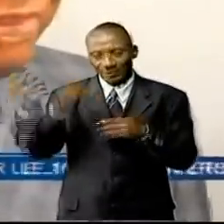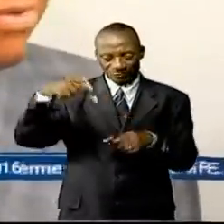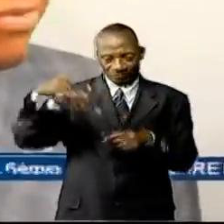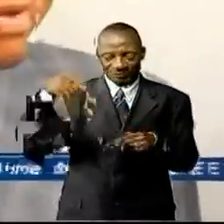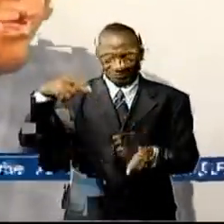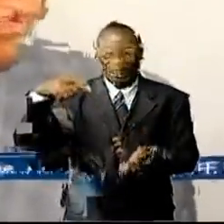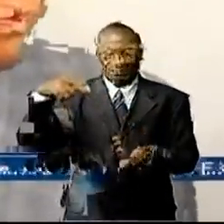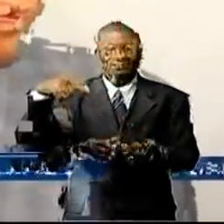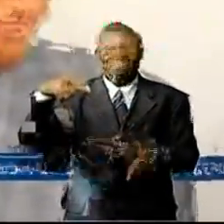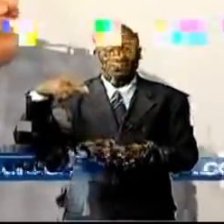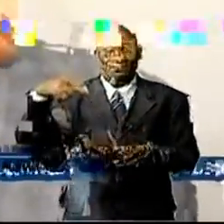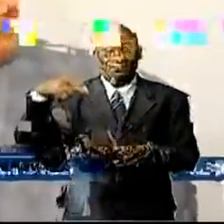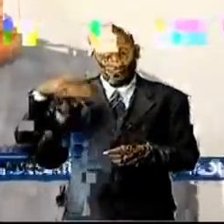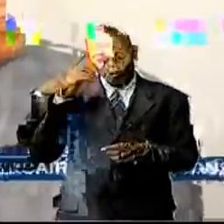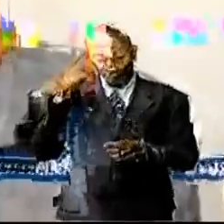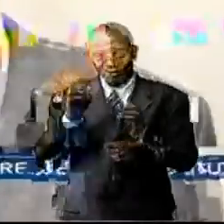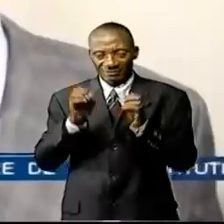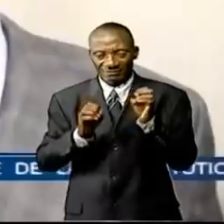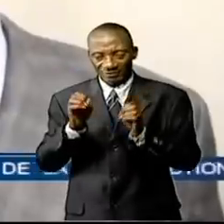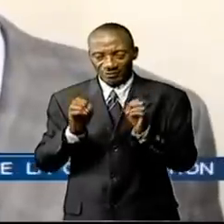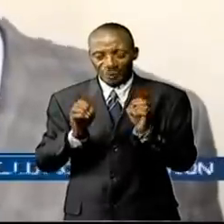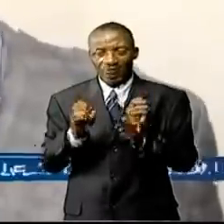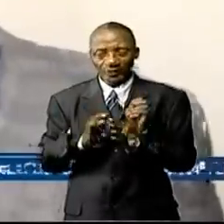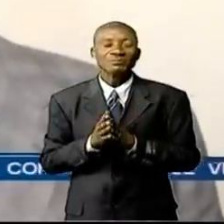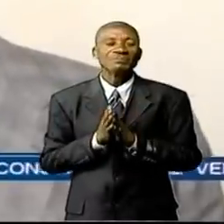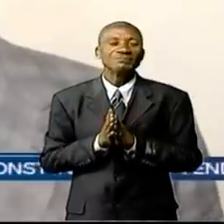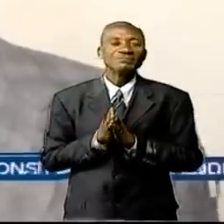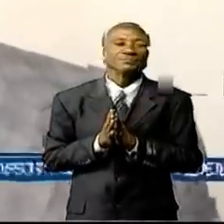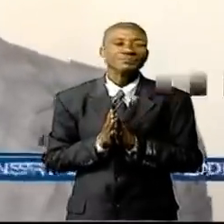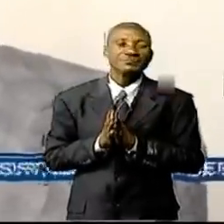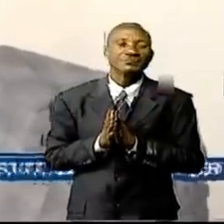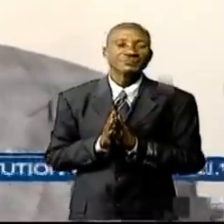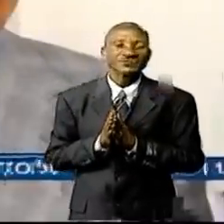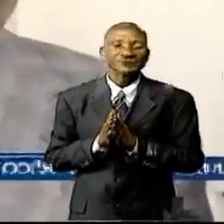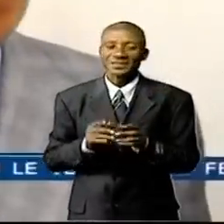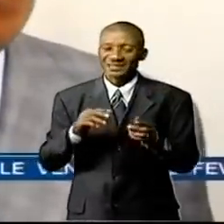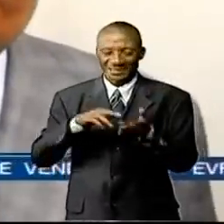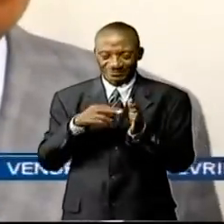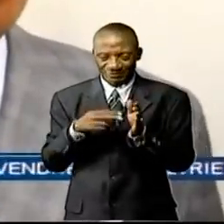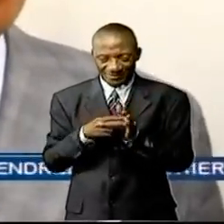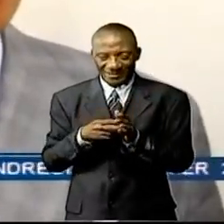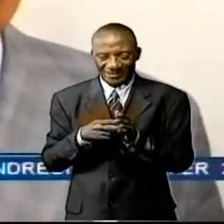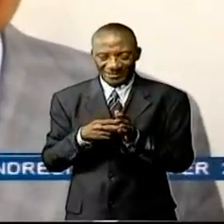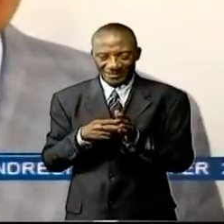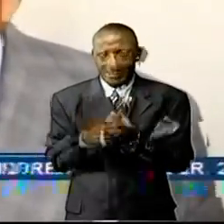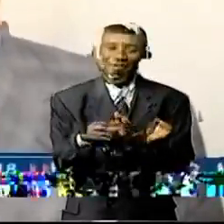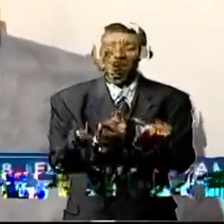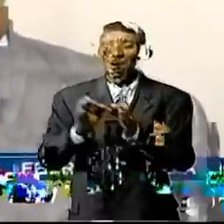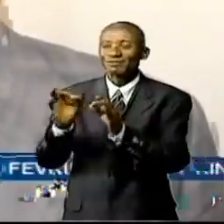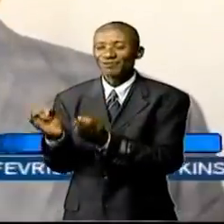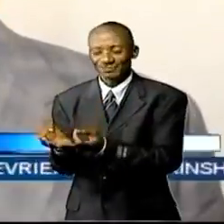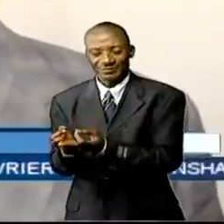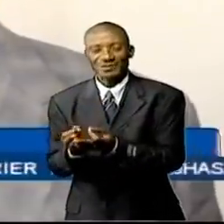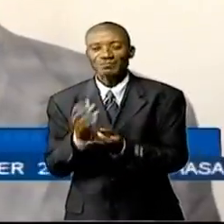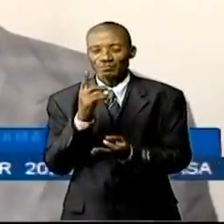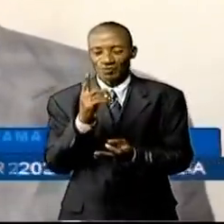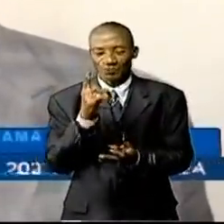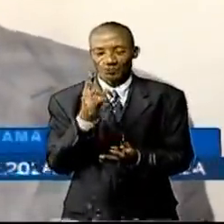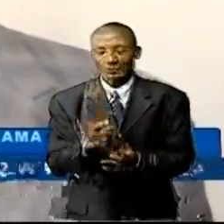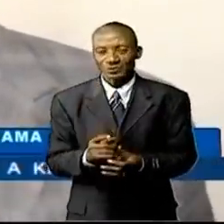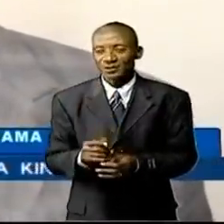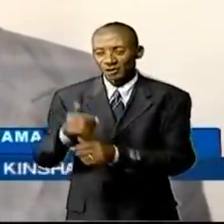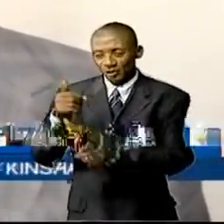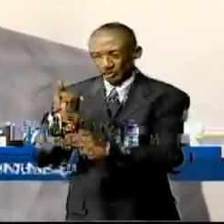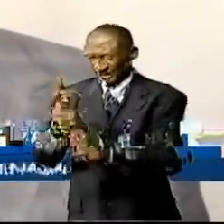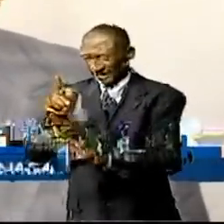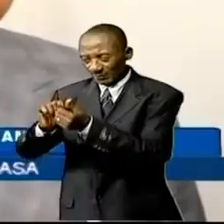de faire une évaluation. Là, on lui situe ça au niveau familial. Chacun a ses instruments, lui dotés par les